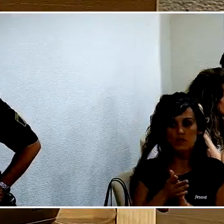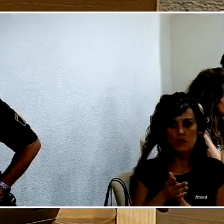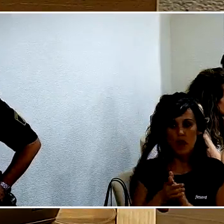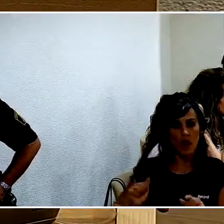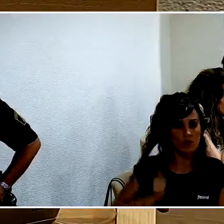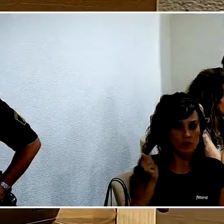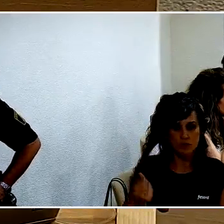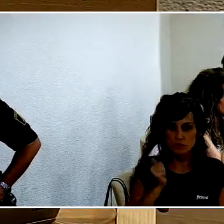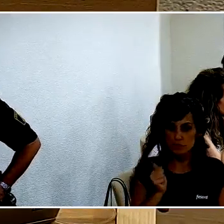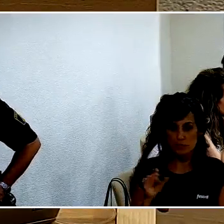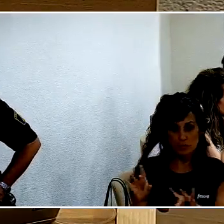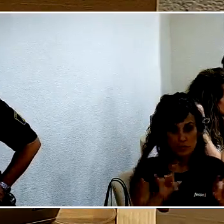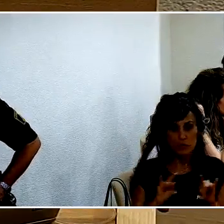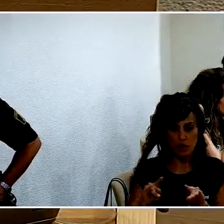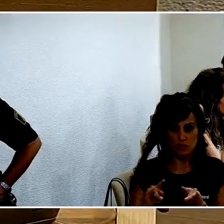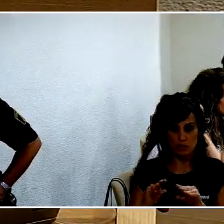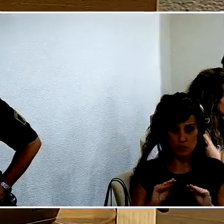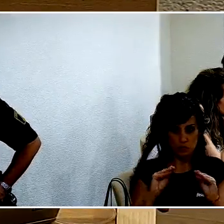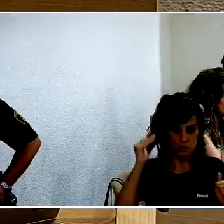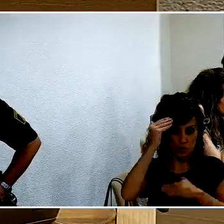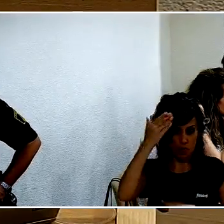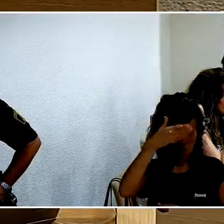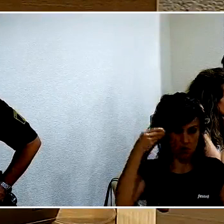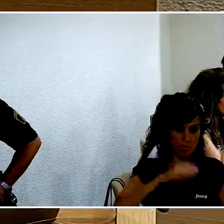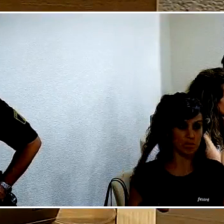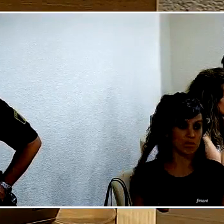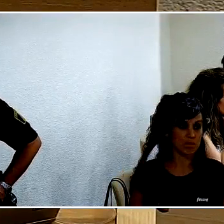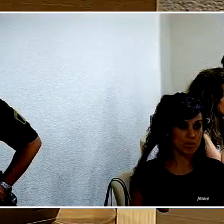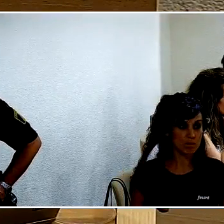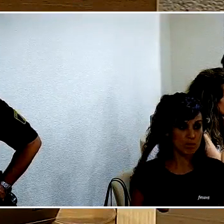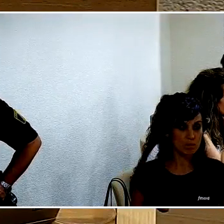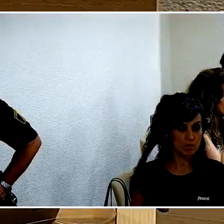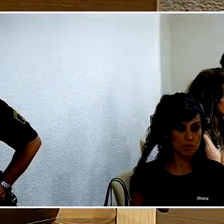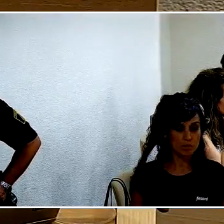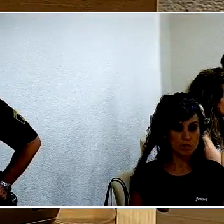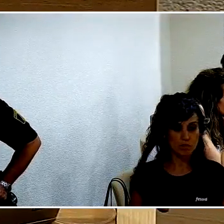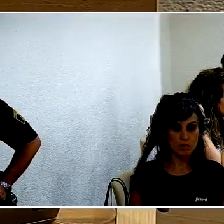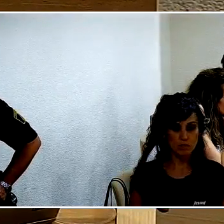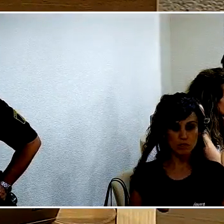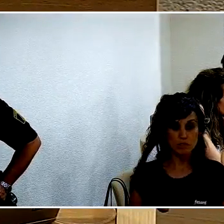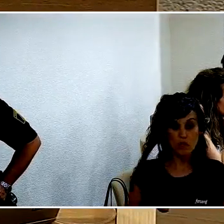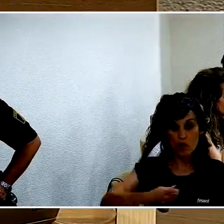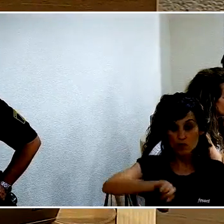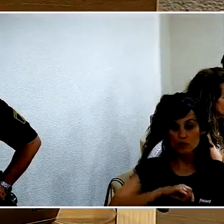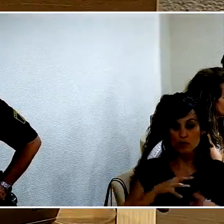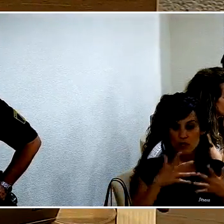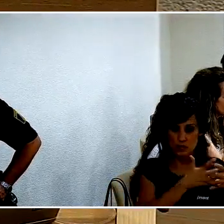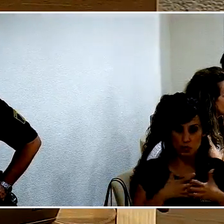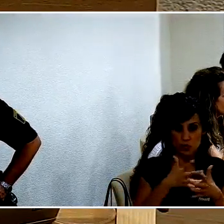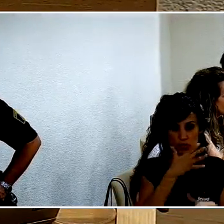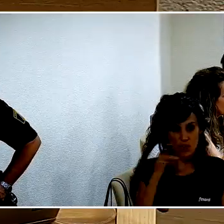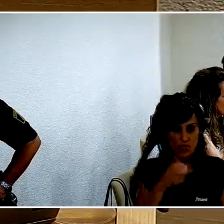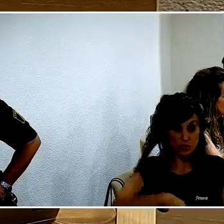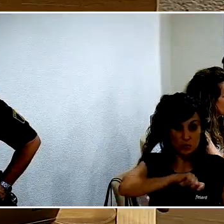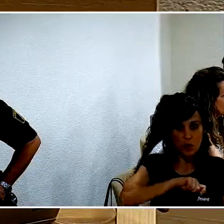o riques terres del Sàhara Occidental. I nosaltres, concretament Estats Units, França i Espanya,